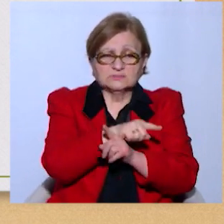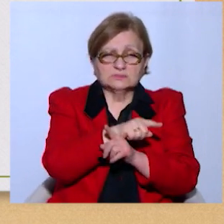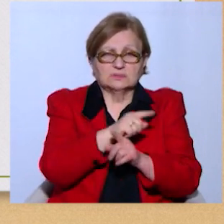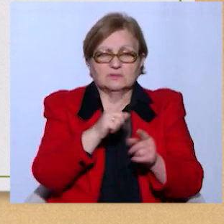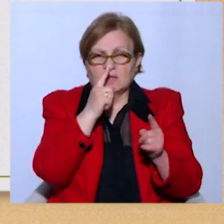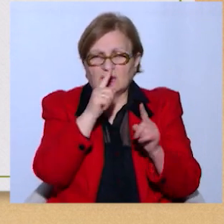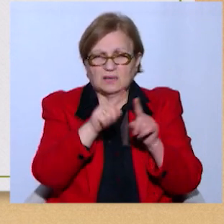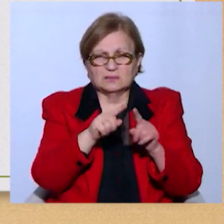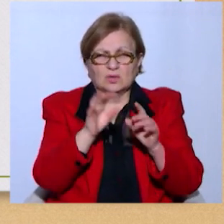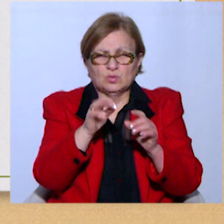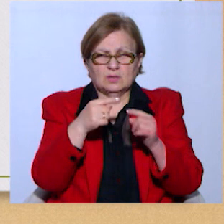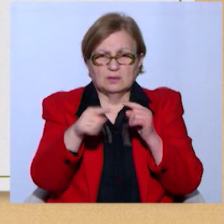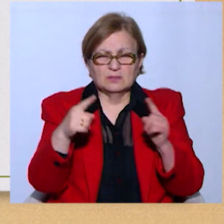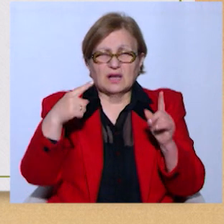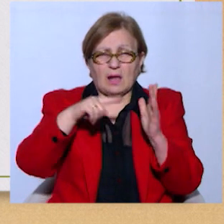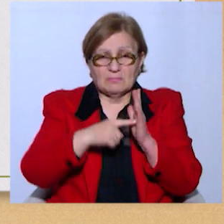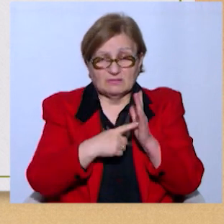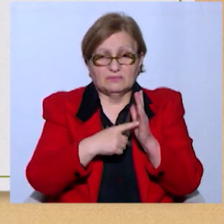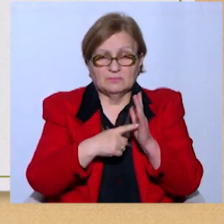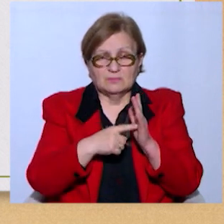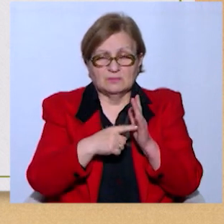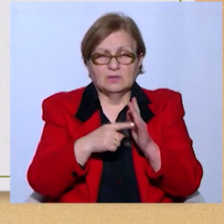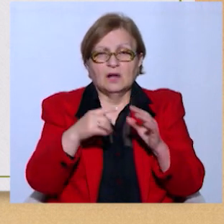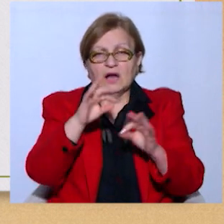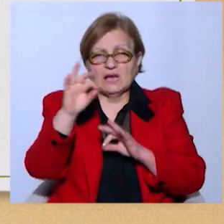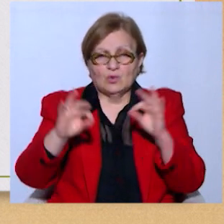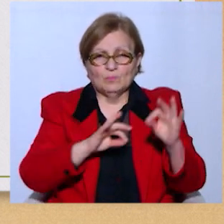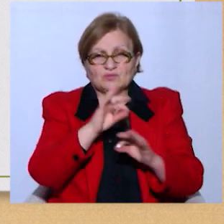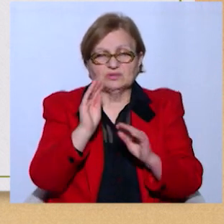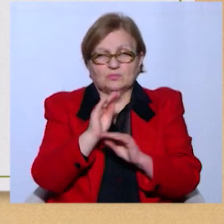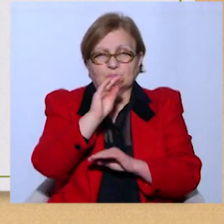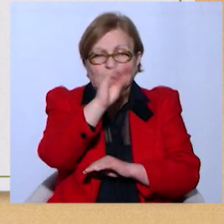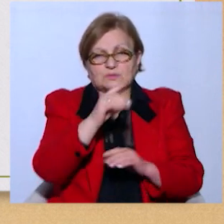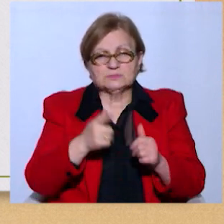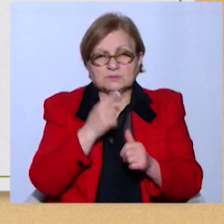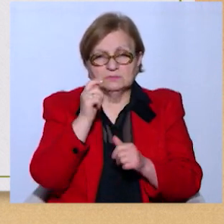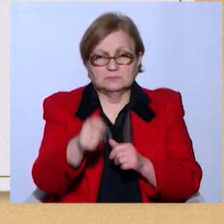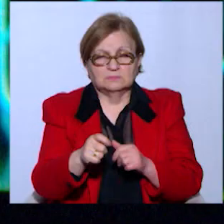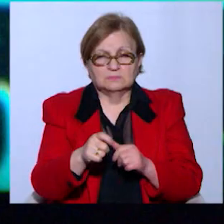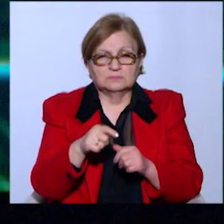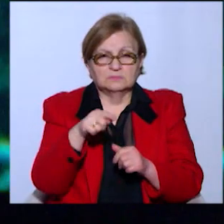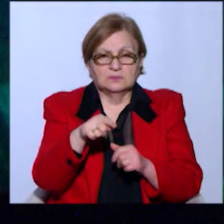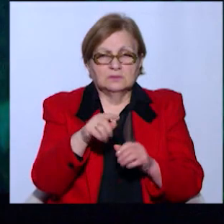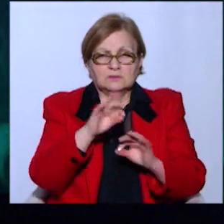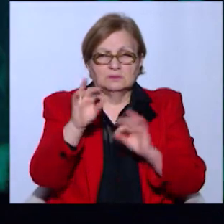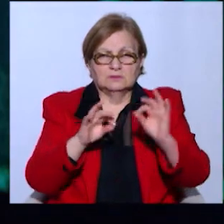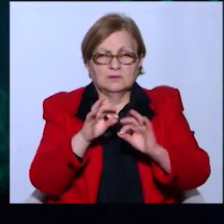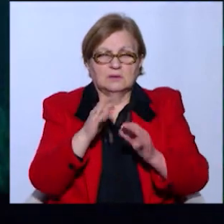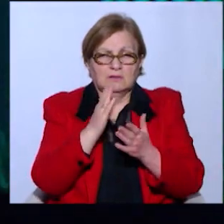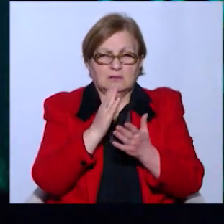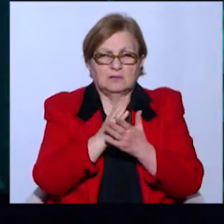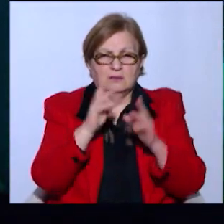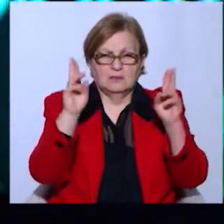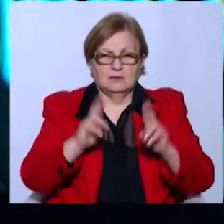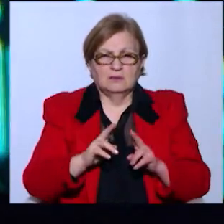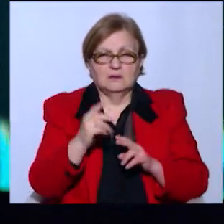იგივე ნულისაგან განსხვავებულ რიცხვზე გამრავლებით, გეომეტრიული პროგრესია ეწოდება. გეომეტრიული პროგრესიის რეკურენტული ფორმულა არის